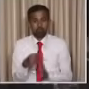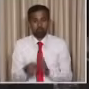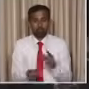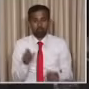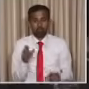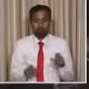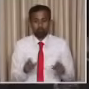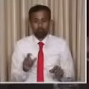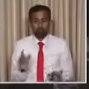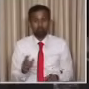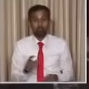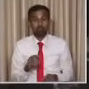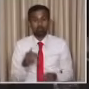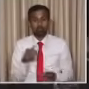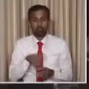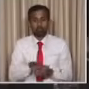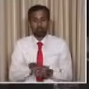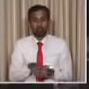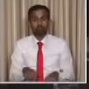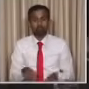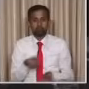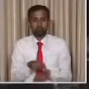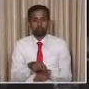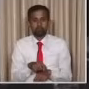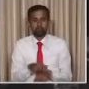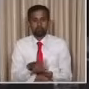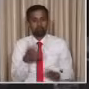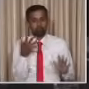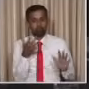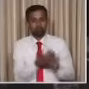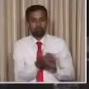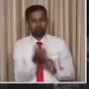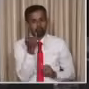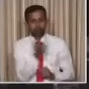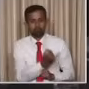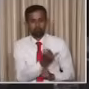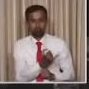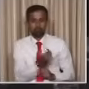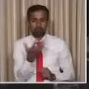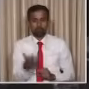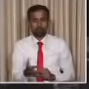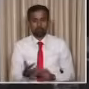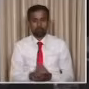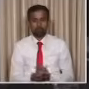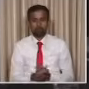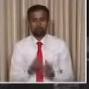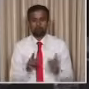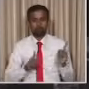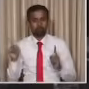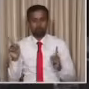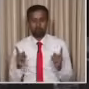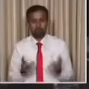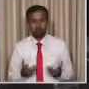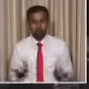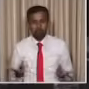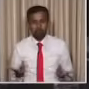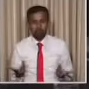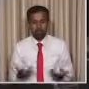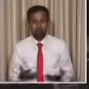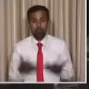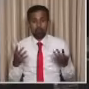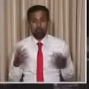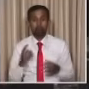जनतावगे जनताधिकरण तुल दनटमत वित्तिकरुवन वरदिकरुवन वेला इवराई एके मिदेन काटवत बेह लोकुम